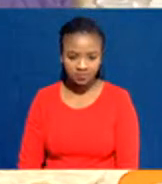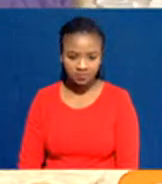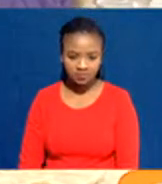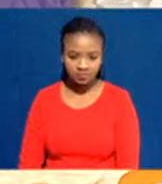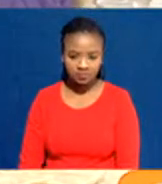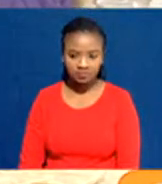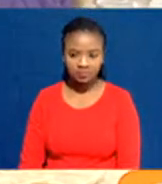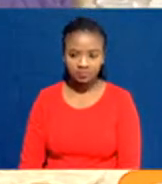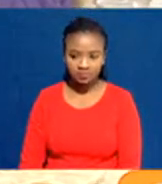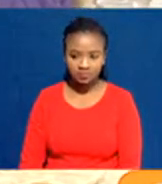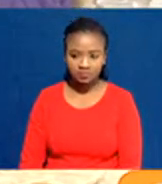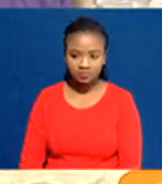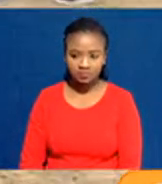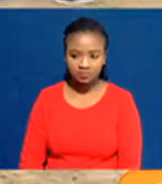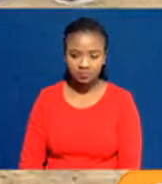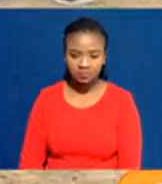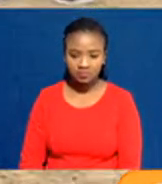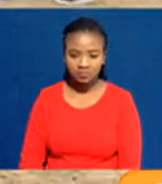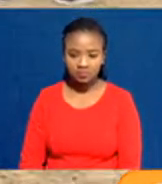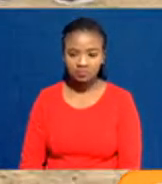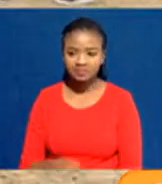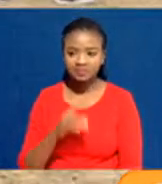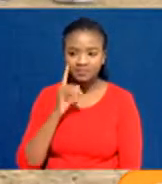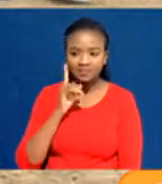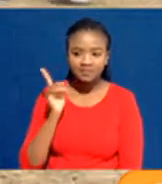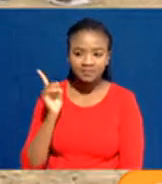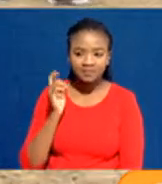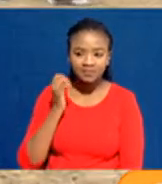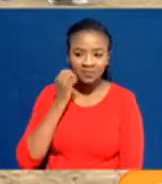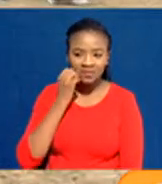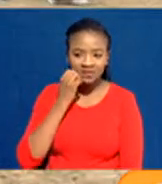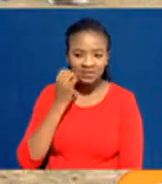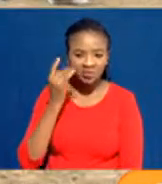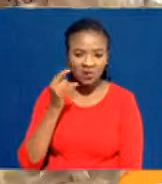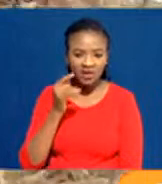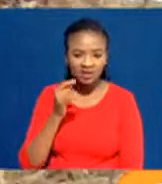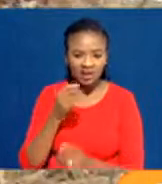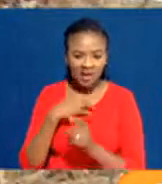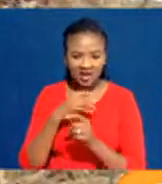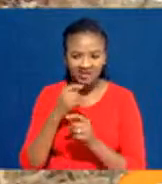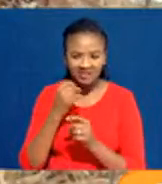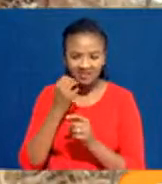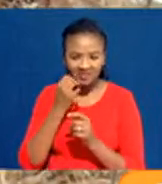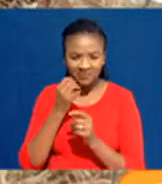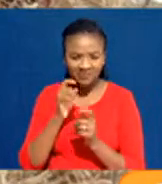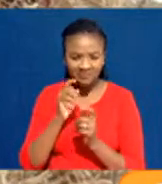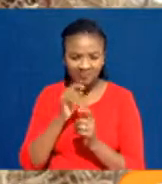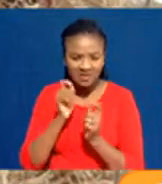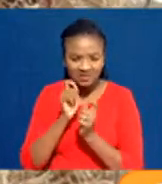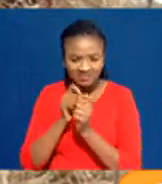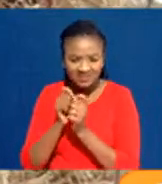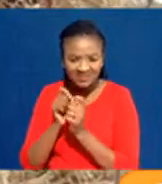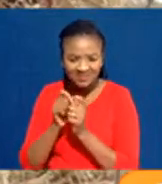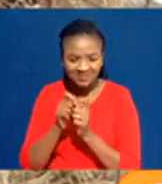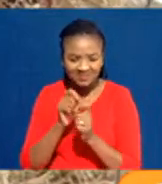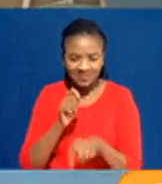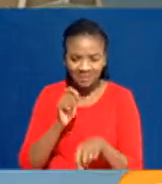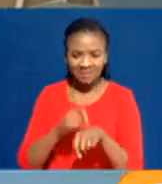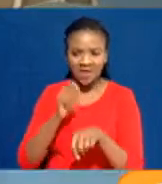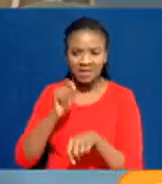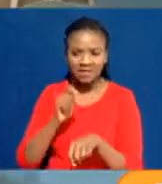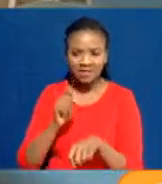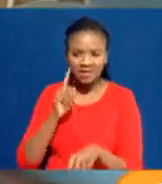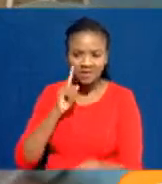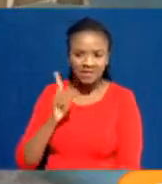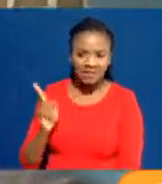Hawa ni baadhi ya wagonjwa wa Kala Azar, ugonjwa unaosababishwa na mdudu aina ya usubi. Hapa tunakutana na Daudi Lochodor.